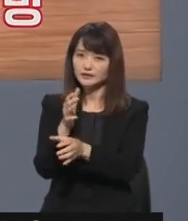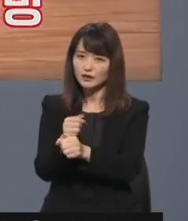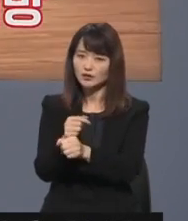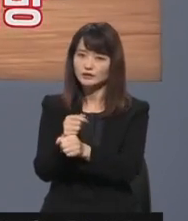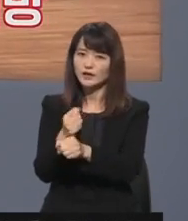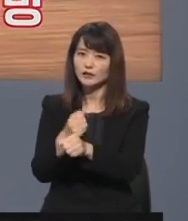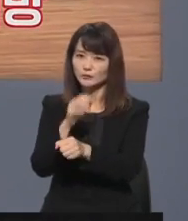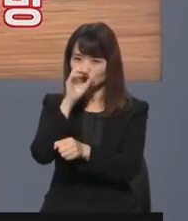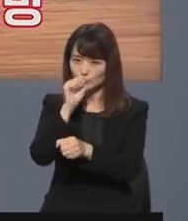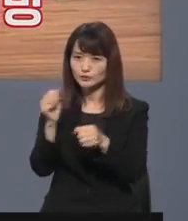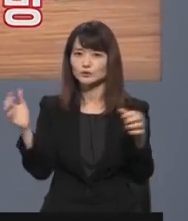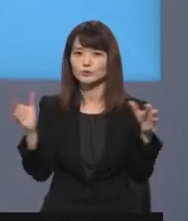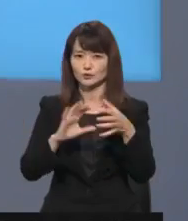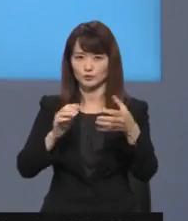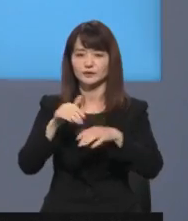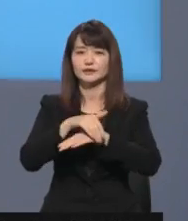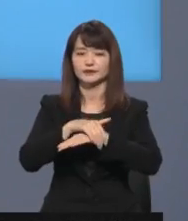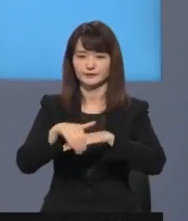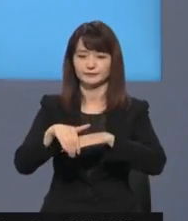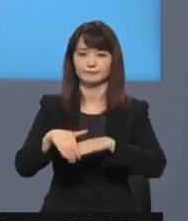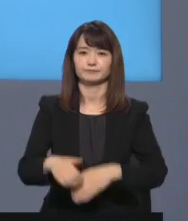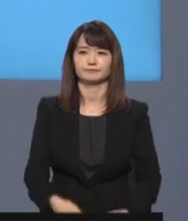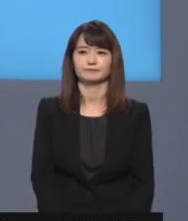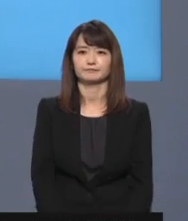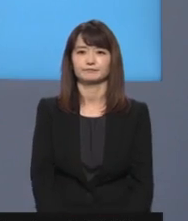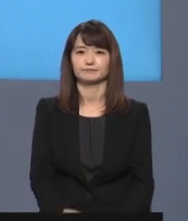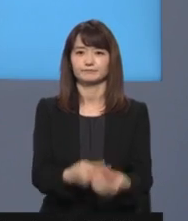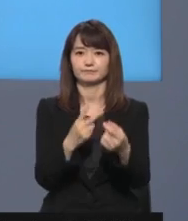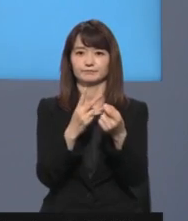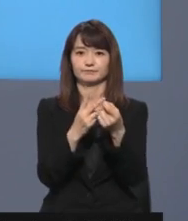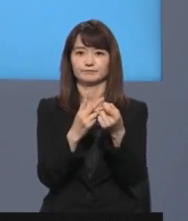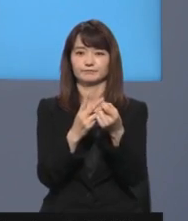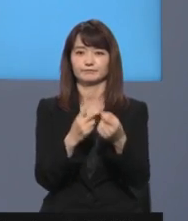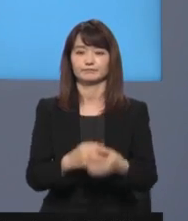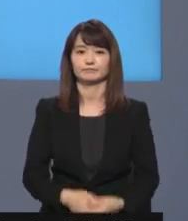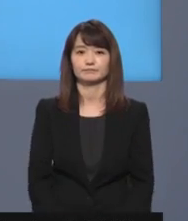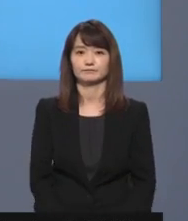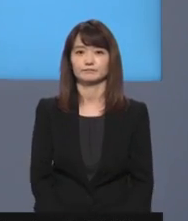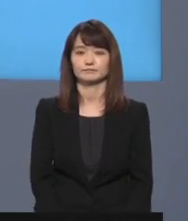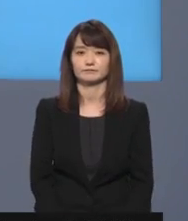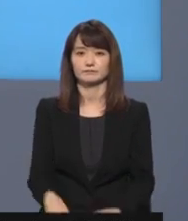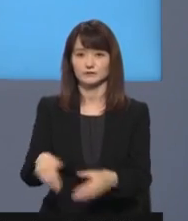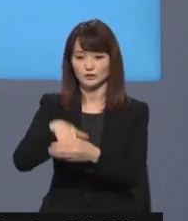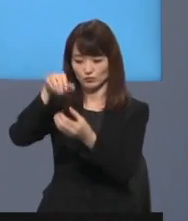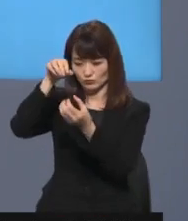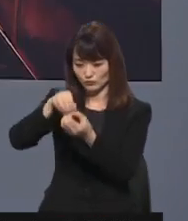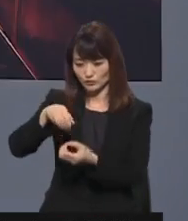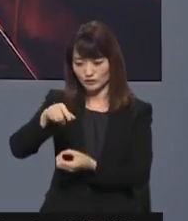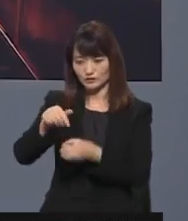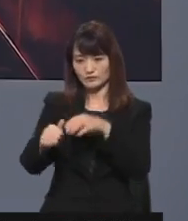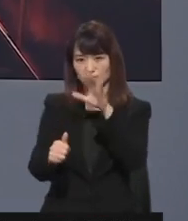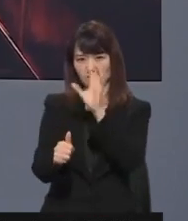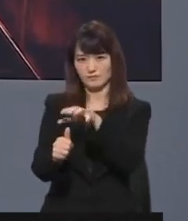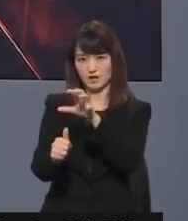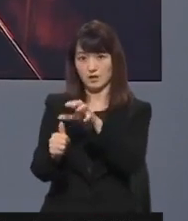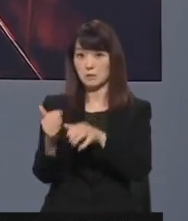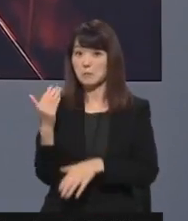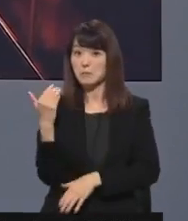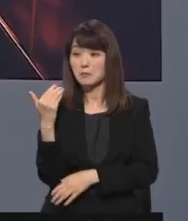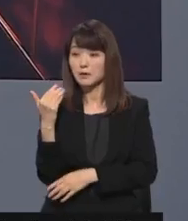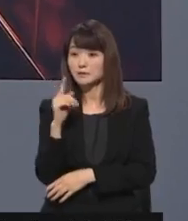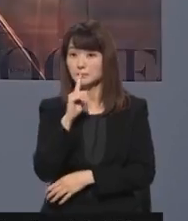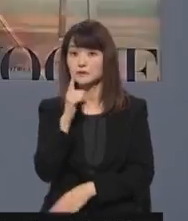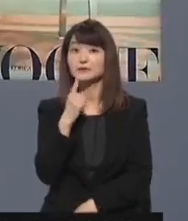전망 이라고 합니다 두번째 픽 드립니다 7 탑 얻은 문화재청 자 얼마전 다뤄 썼죠 이